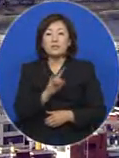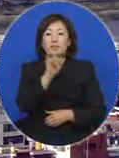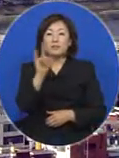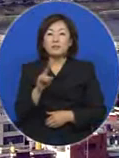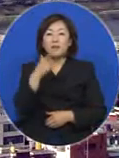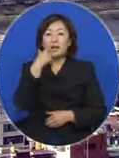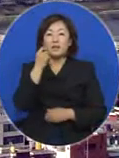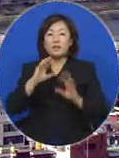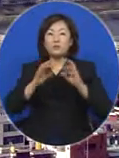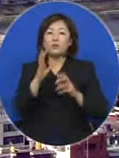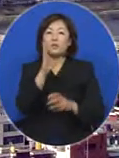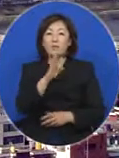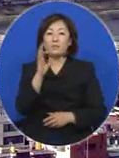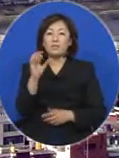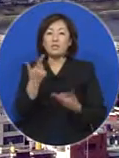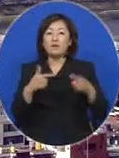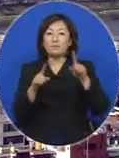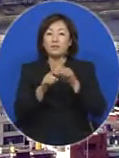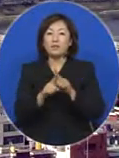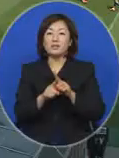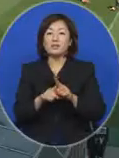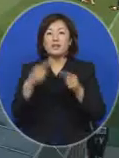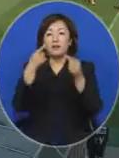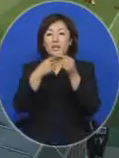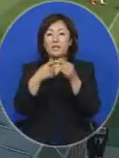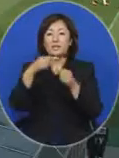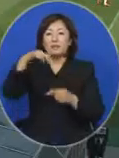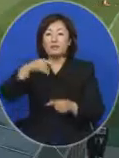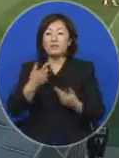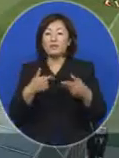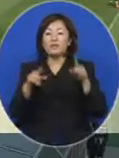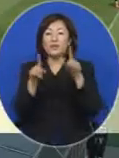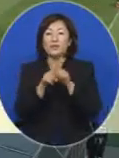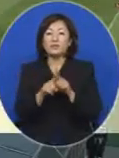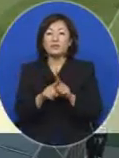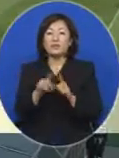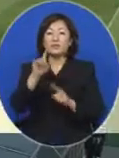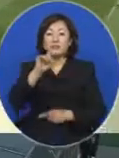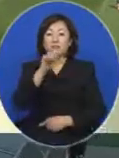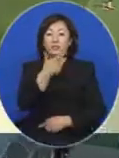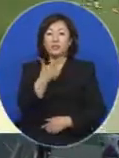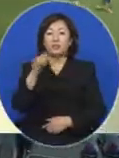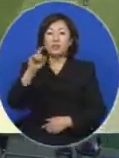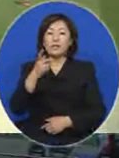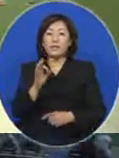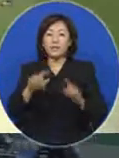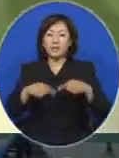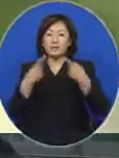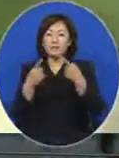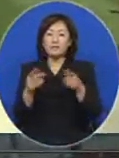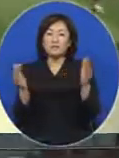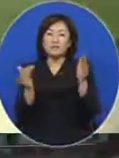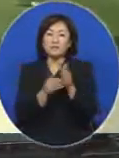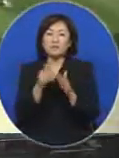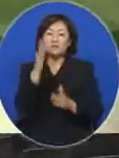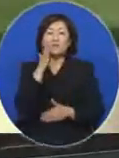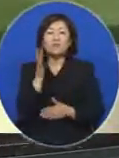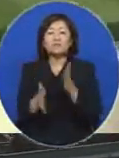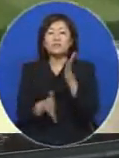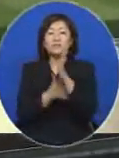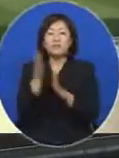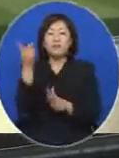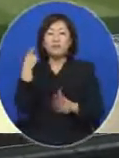울산현대가 일본의 FC 도쿄를 꺾고 조 1위로 아시아축구연맹 챔피언스 리그 16강에 진출했습니다. 울산은 어제